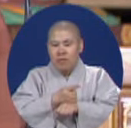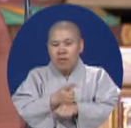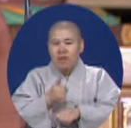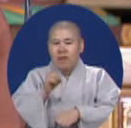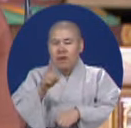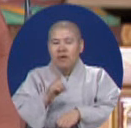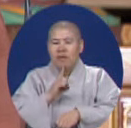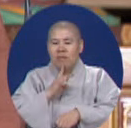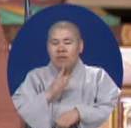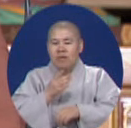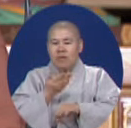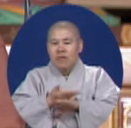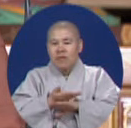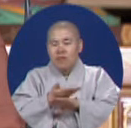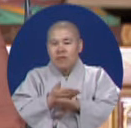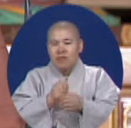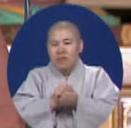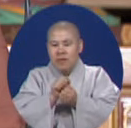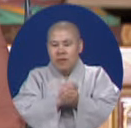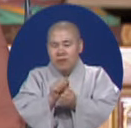따로 뭐 닦는 게 아니고요.